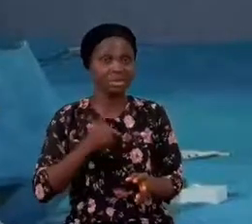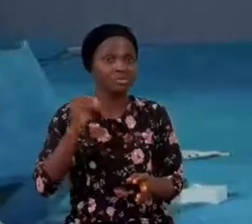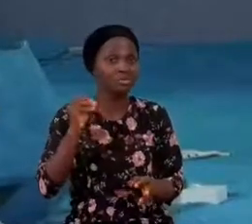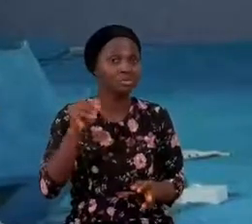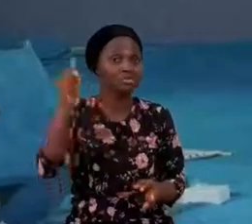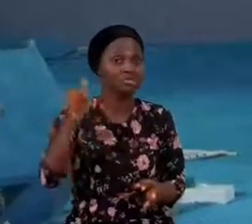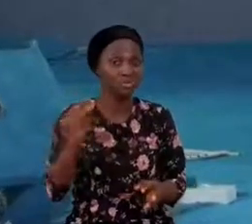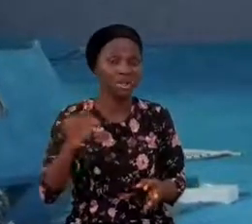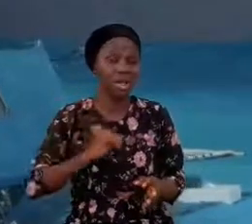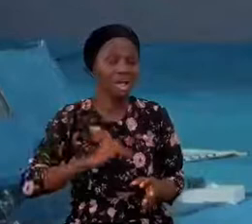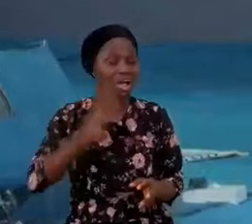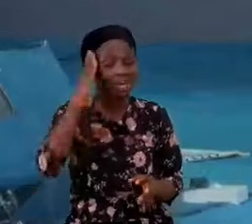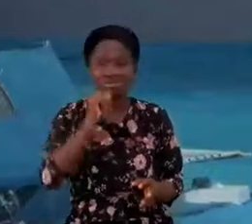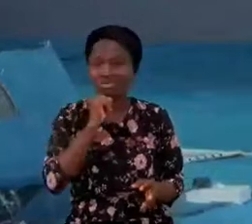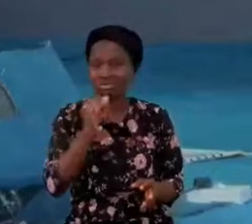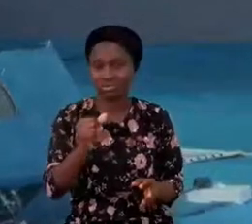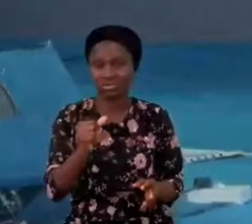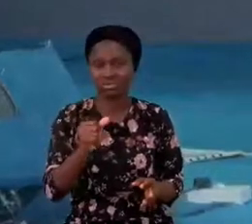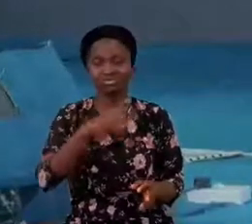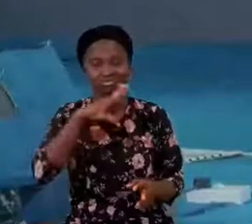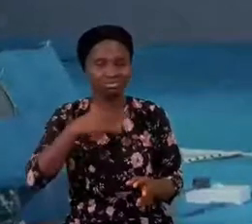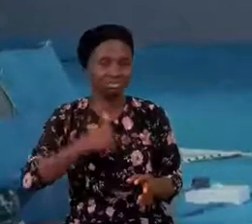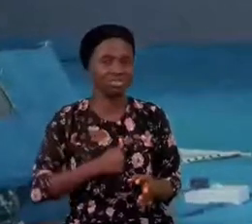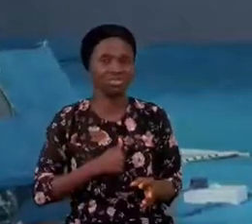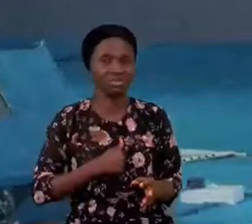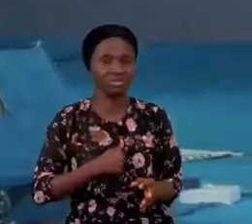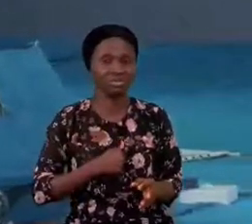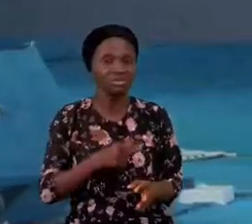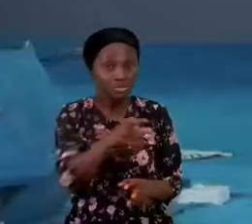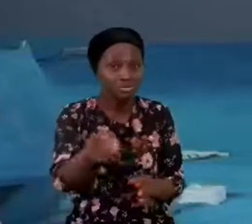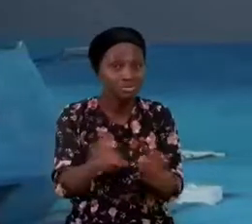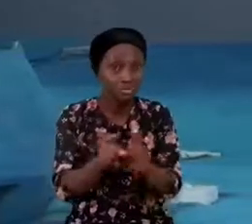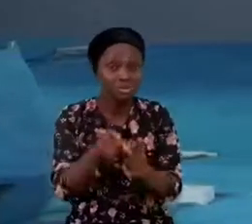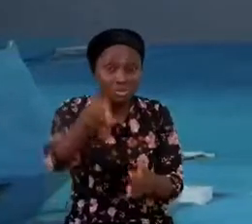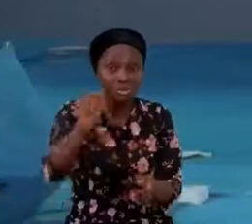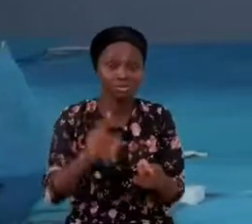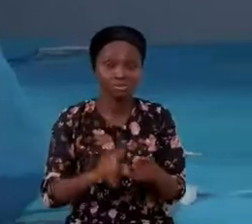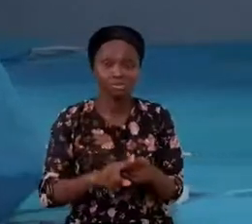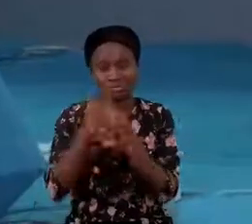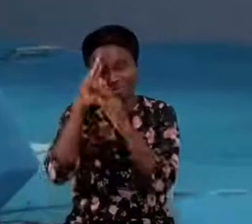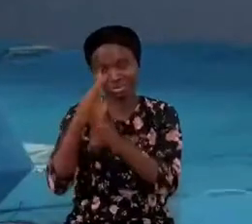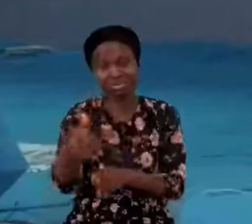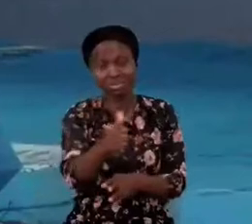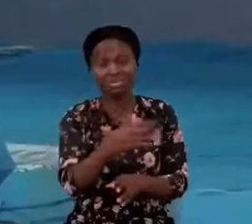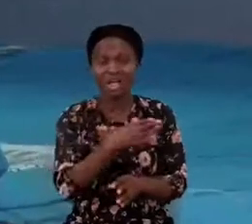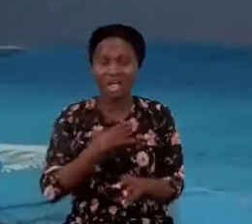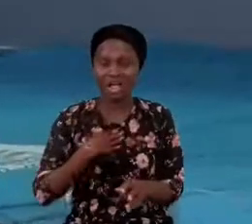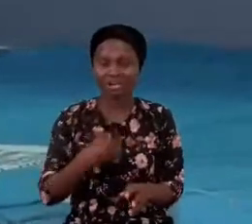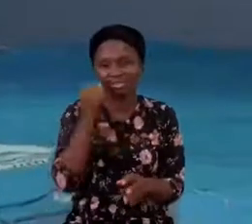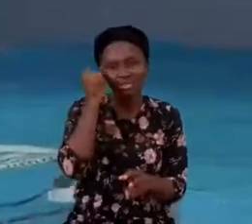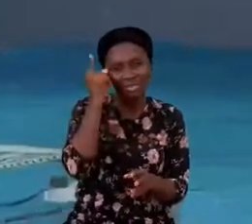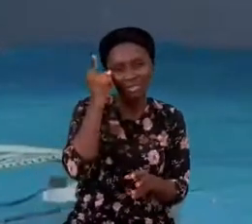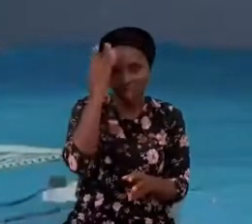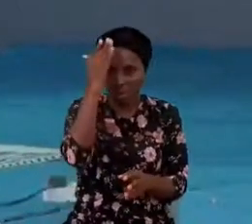devez définir pourquoi vous êtes là. Vous devez définir pourquoi vous êtes au collège. Vous devez